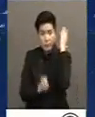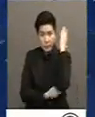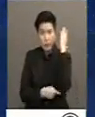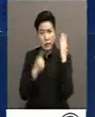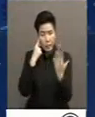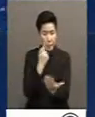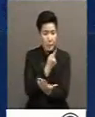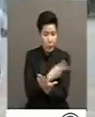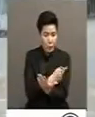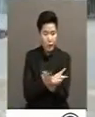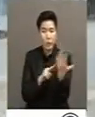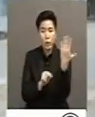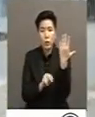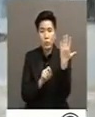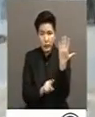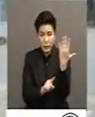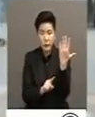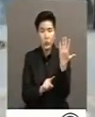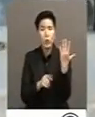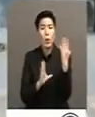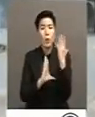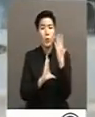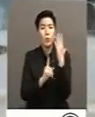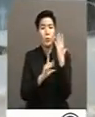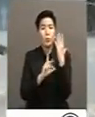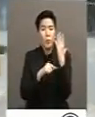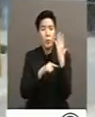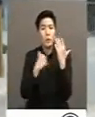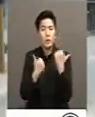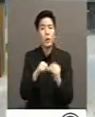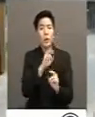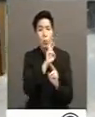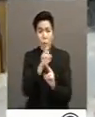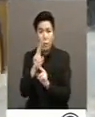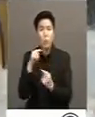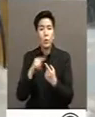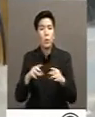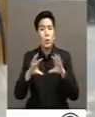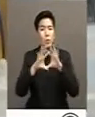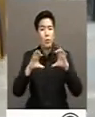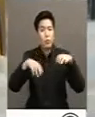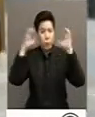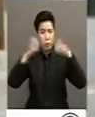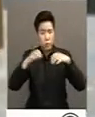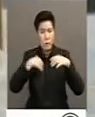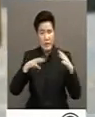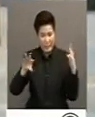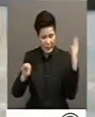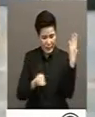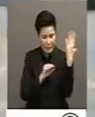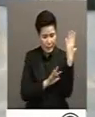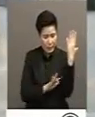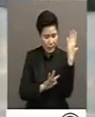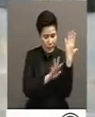เก็ตพื้นที่จังหวัดนครศรีธรรมราชรวมถึงจังหวัดชุมพรจะต้องเฝ้าระวังนะครับเพราะว่ากลุ่มฝนก็จะถูกเหนี่ยวนำมาอยู่ตรงบริเวณพื้น